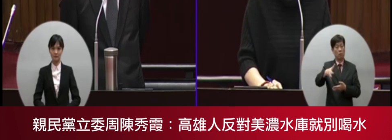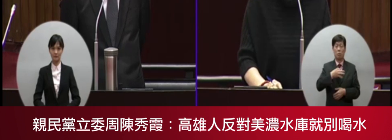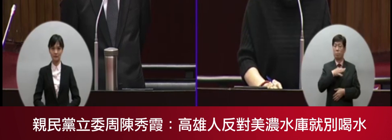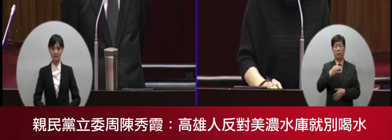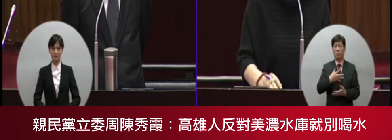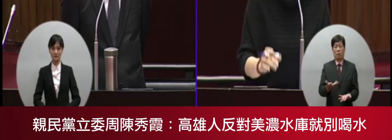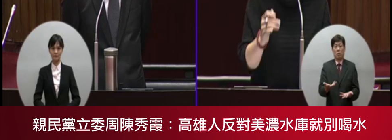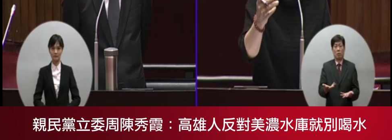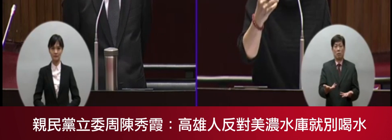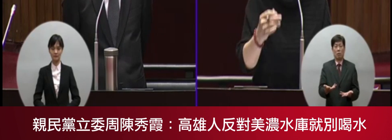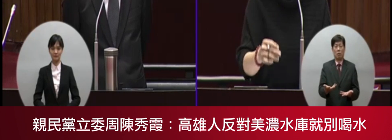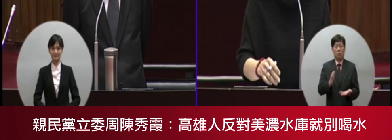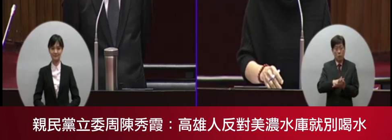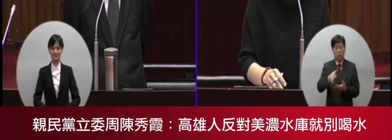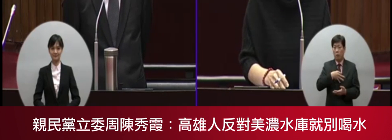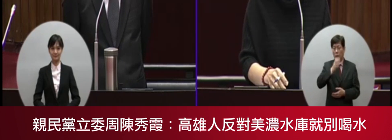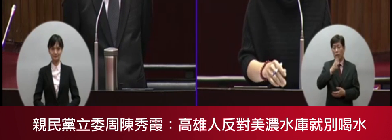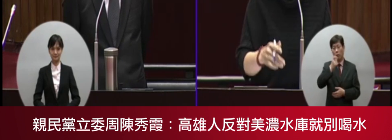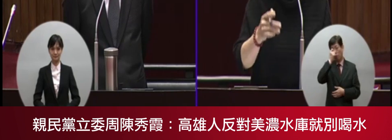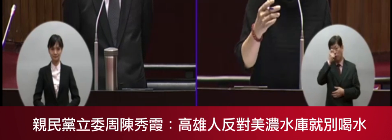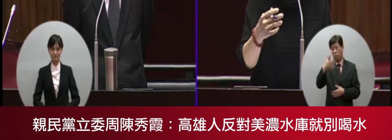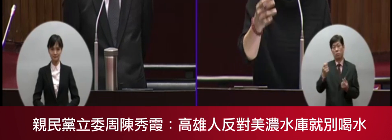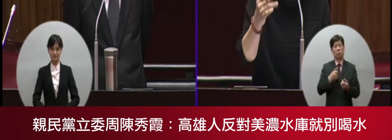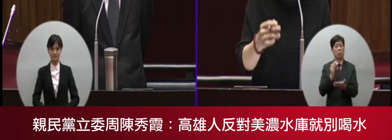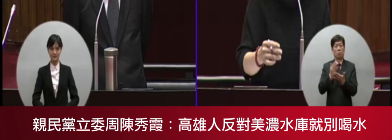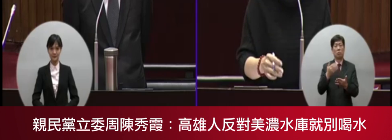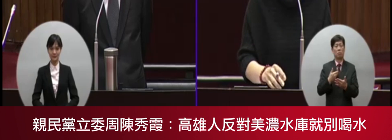啊？台南地区的水也